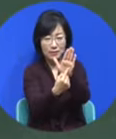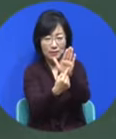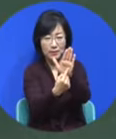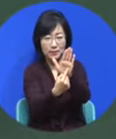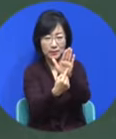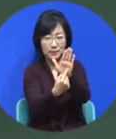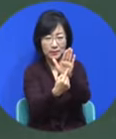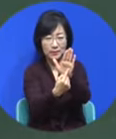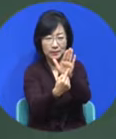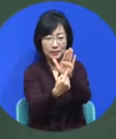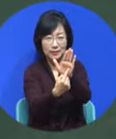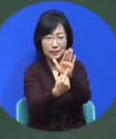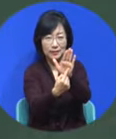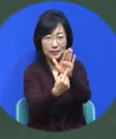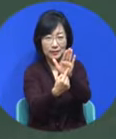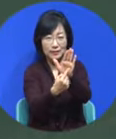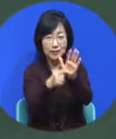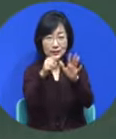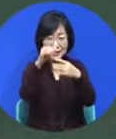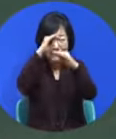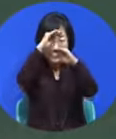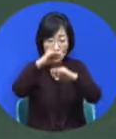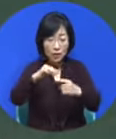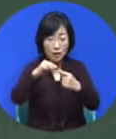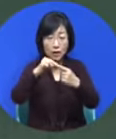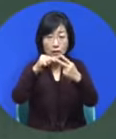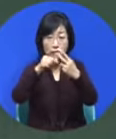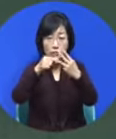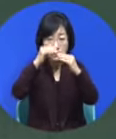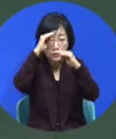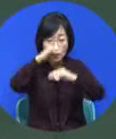일어났다이 사실을 아냐 그